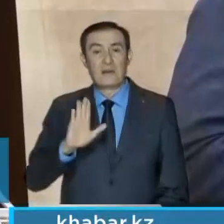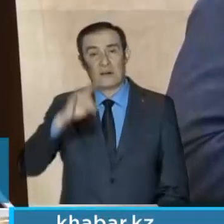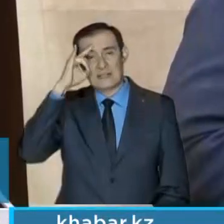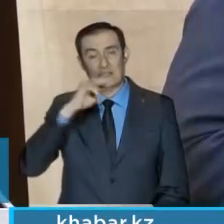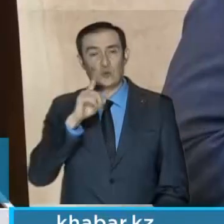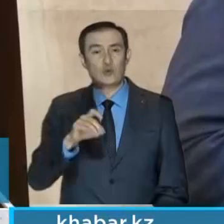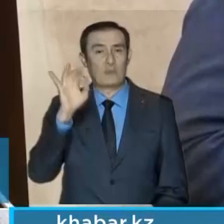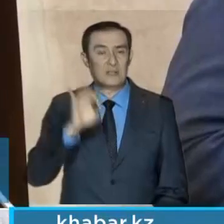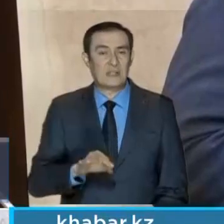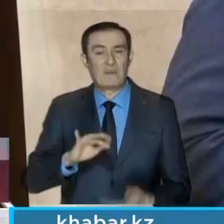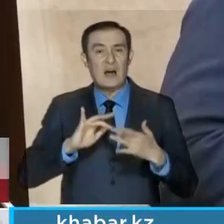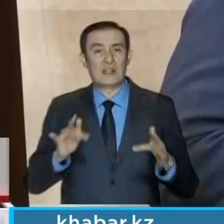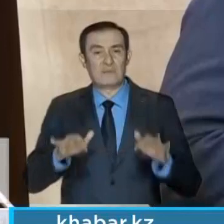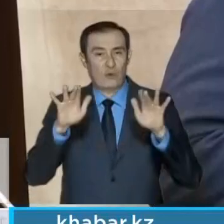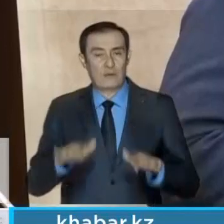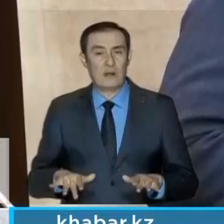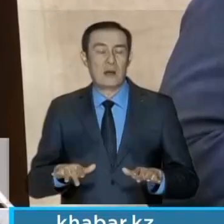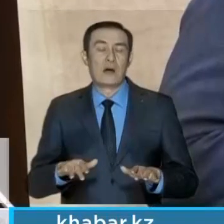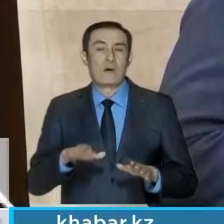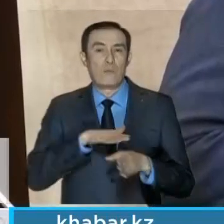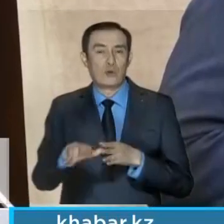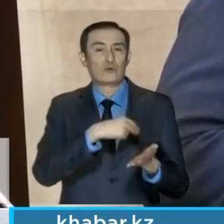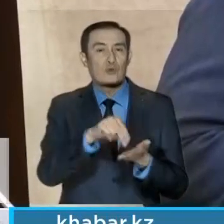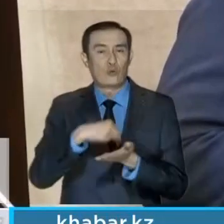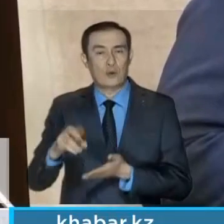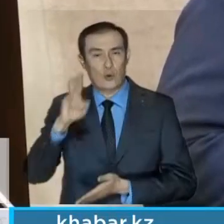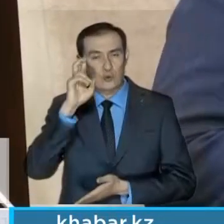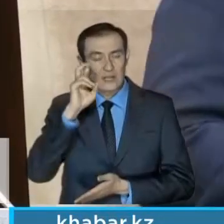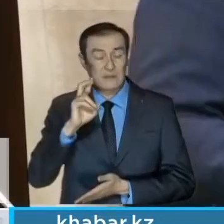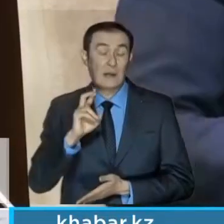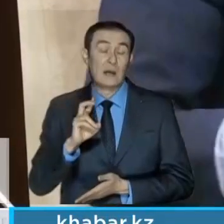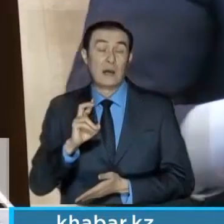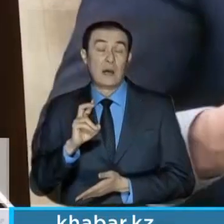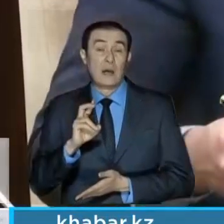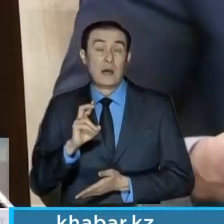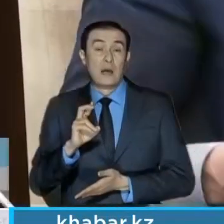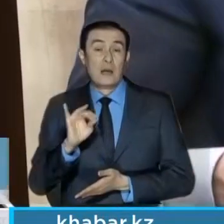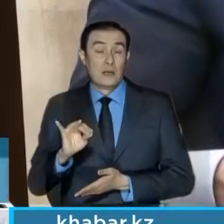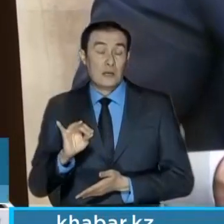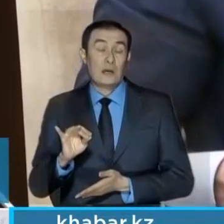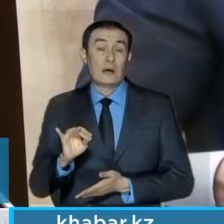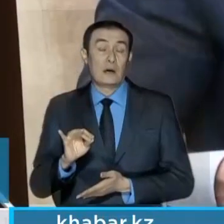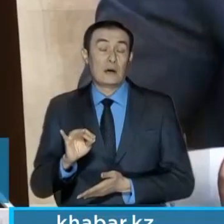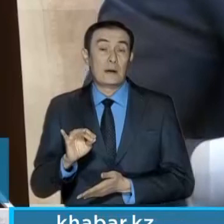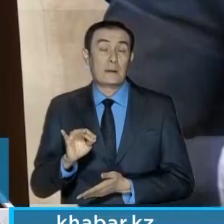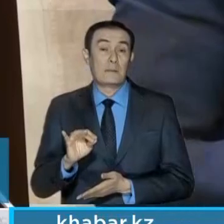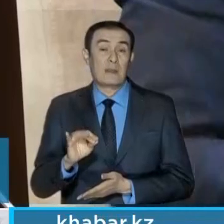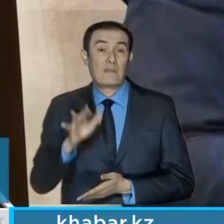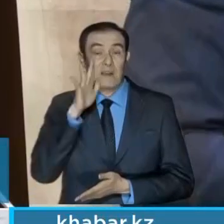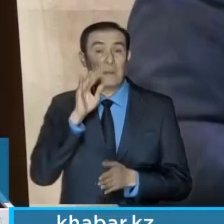100% оцифровано электронные закупки государственные электронные закупки и при